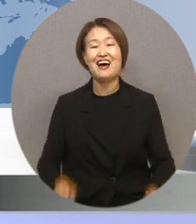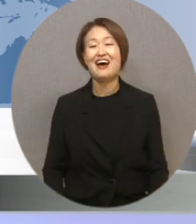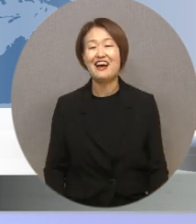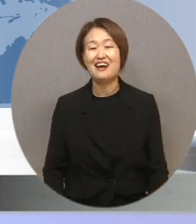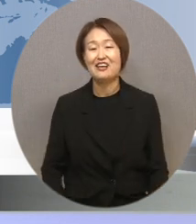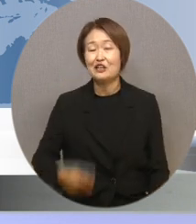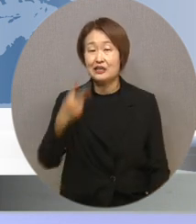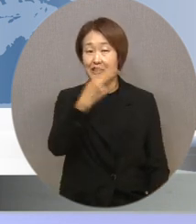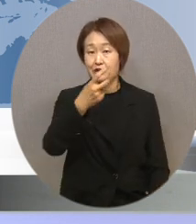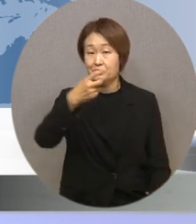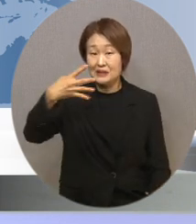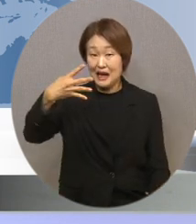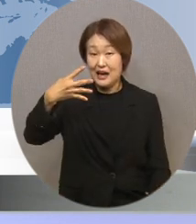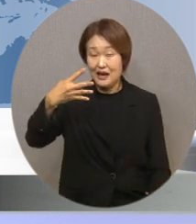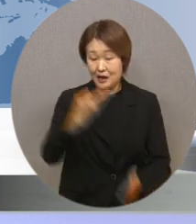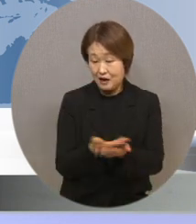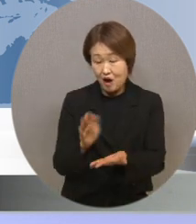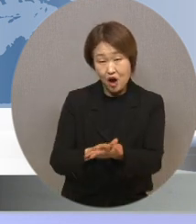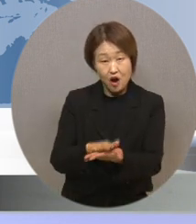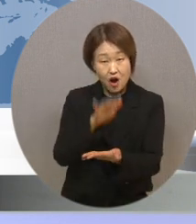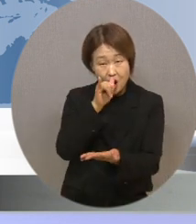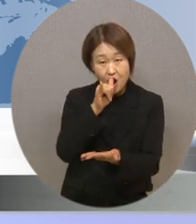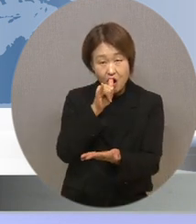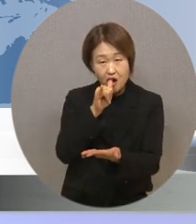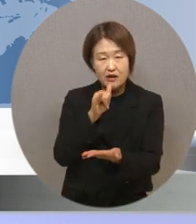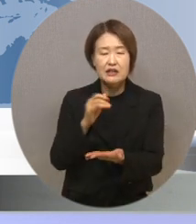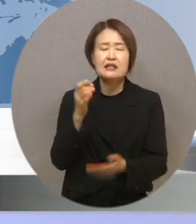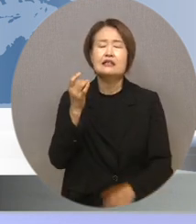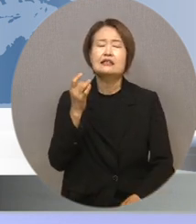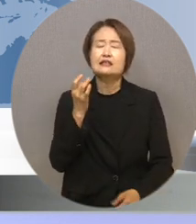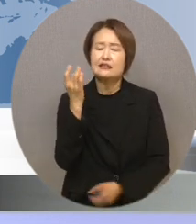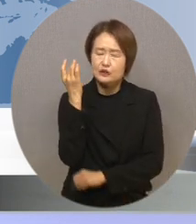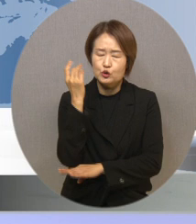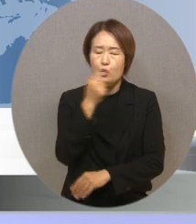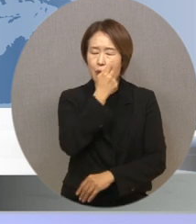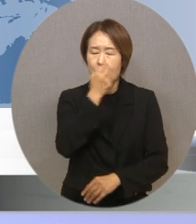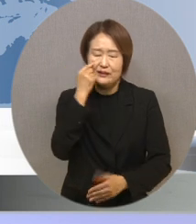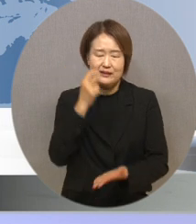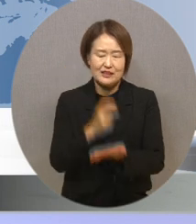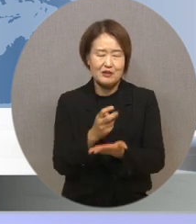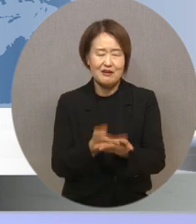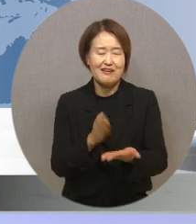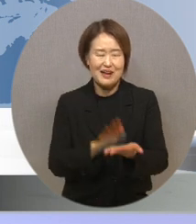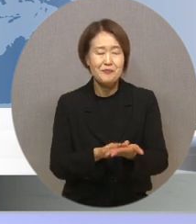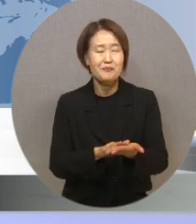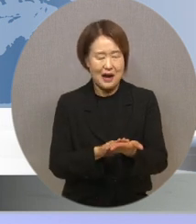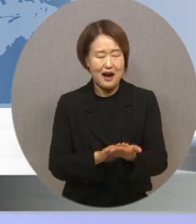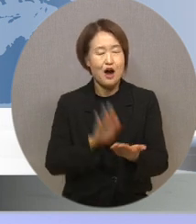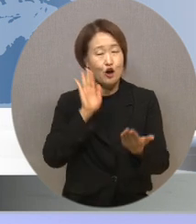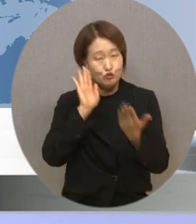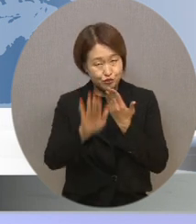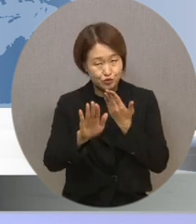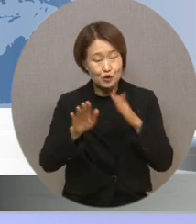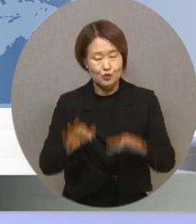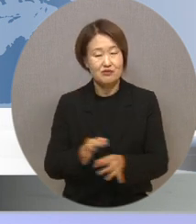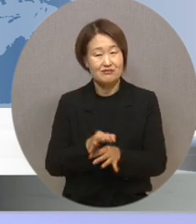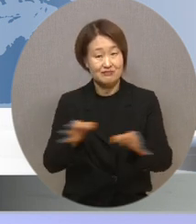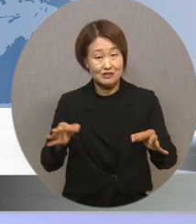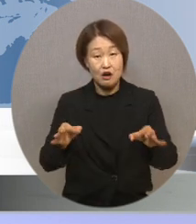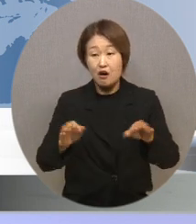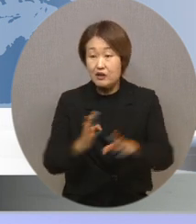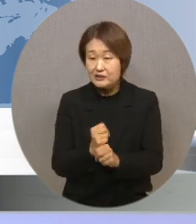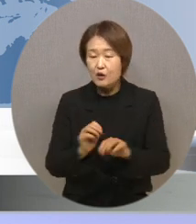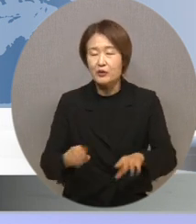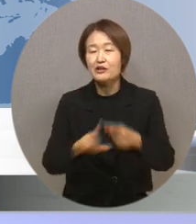이는 2024년 개정된 서울형 기초보장제도 기준에 따른 것인데 개정된 사항은 이달부터 즉시